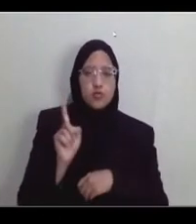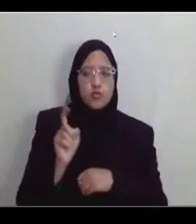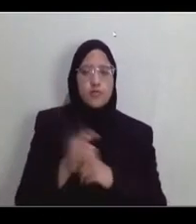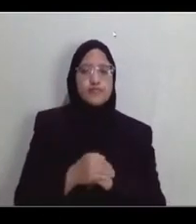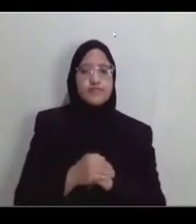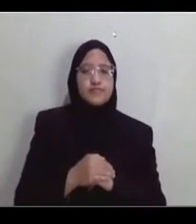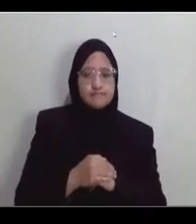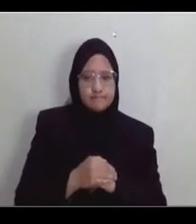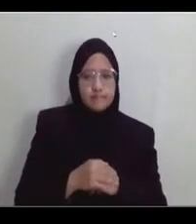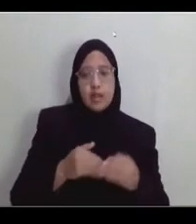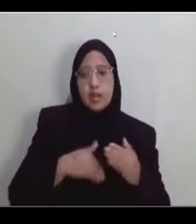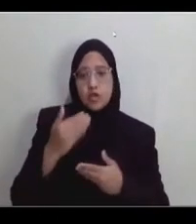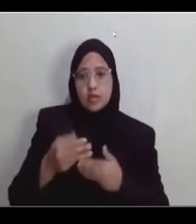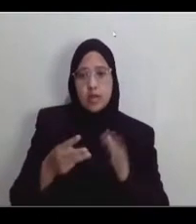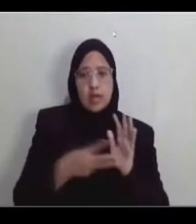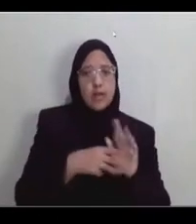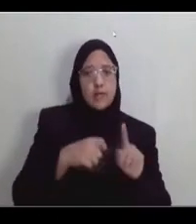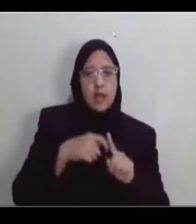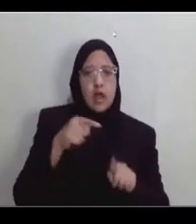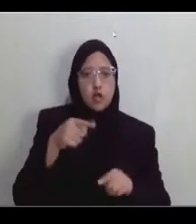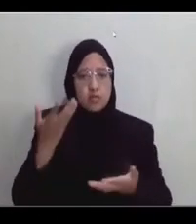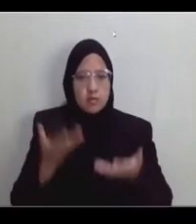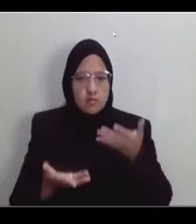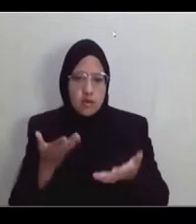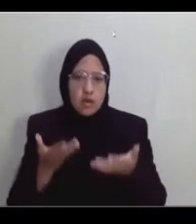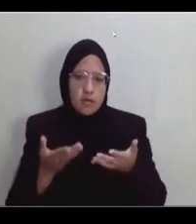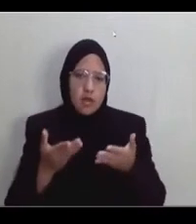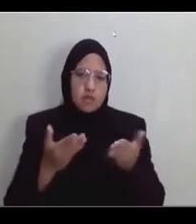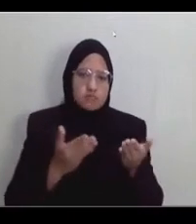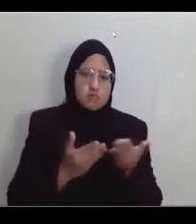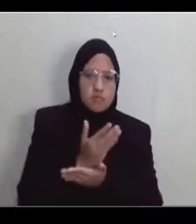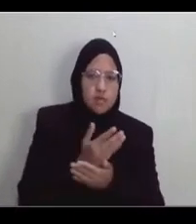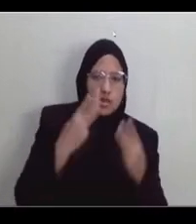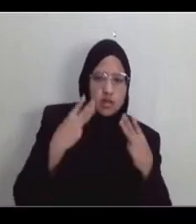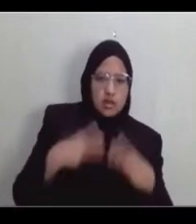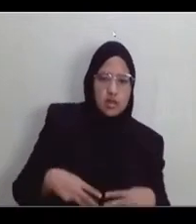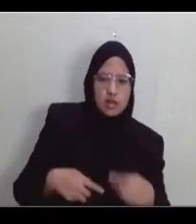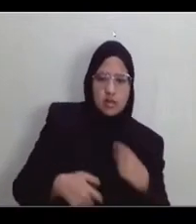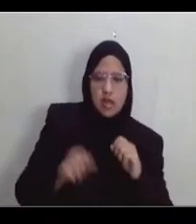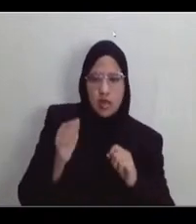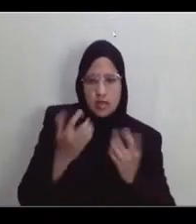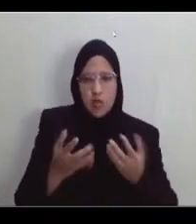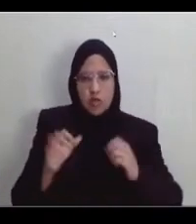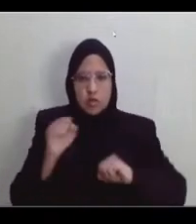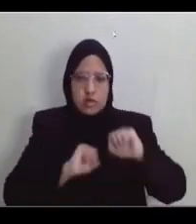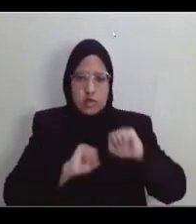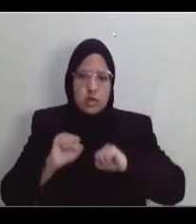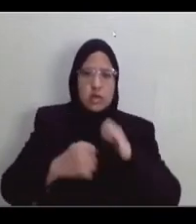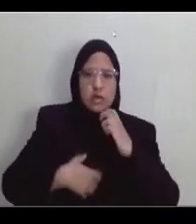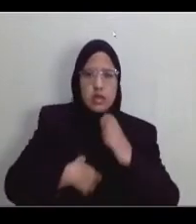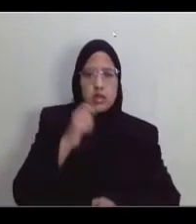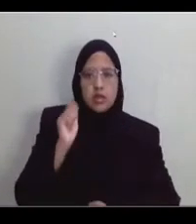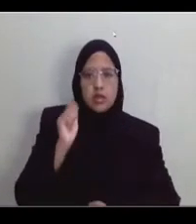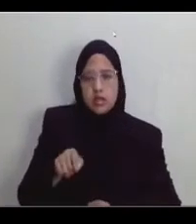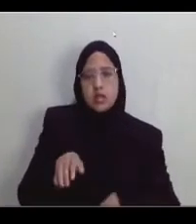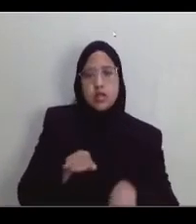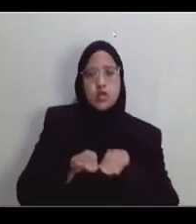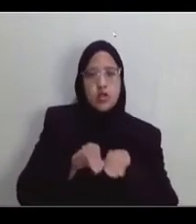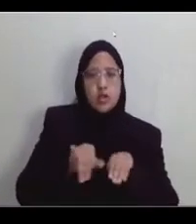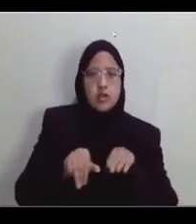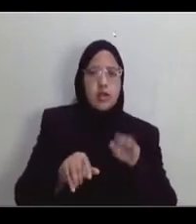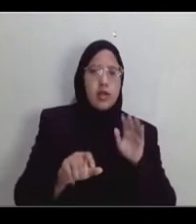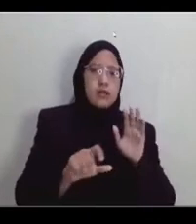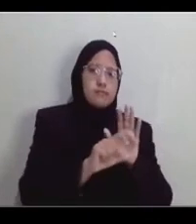kedua hal yang diduga mengandung isu pelanggaran kode etik dan perilaku hakim konstitusi sebagaimana diuraikan pada paragraf